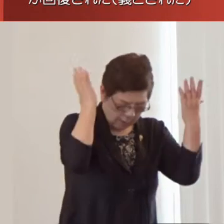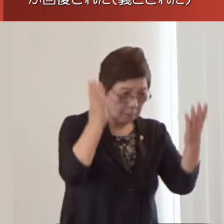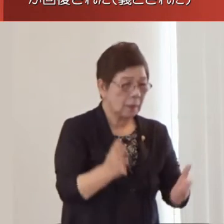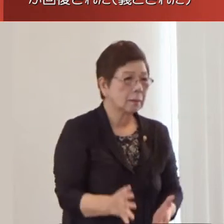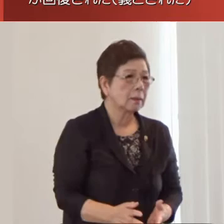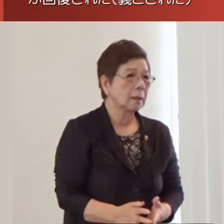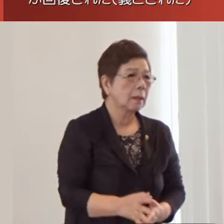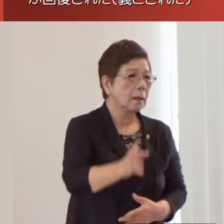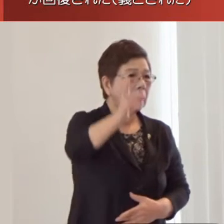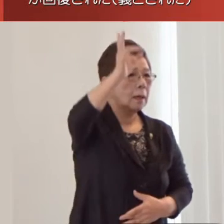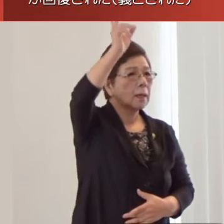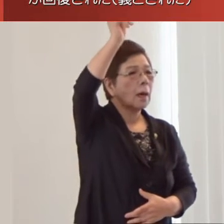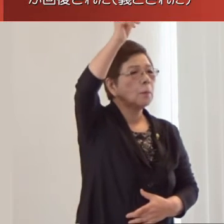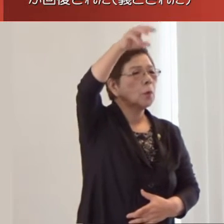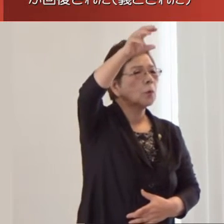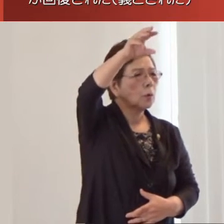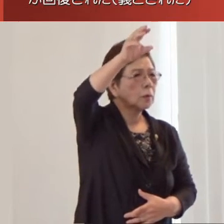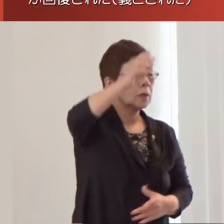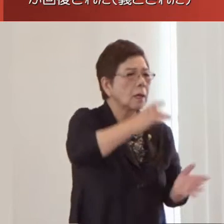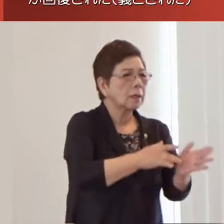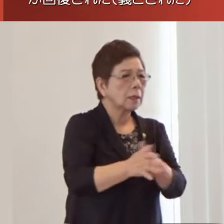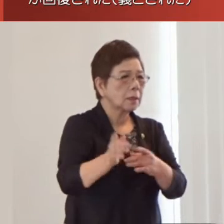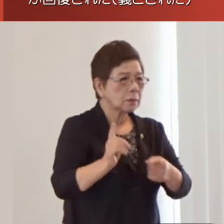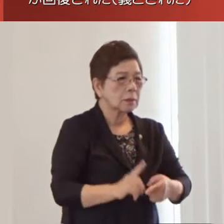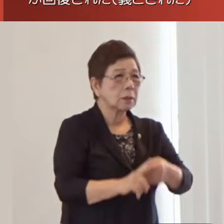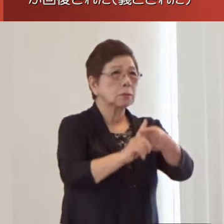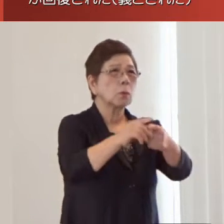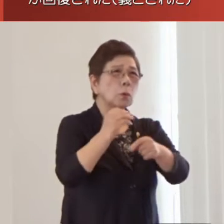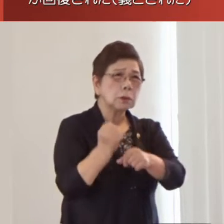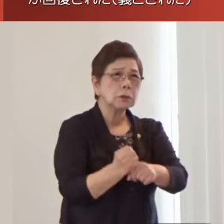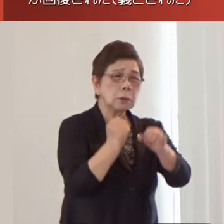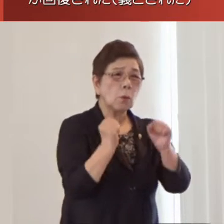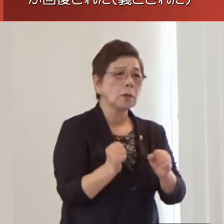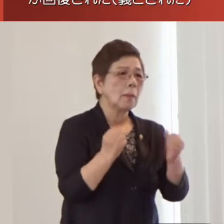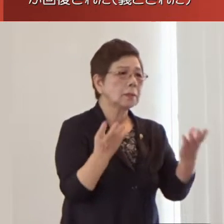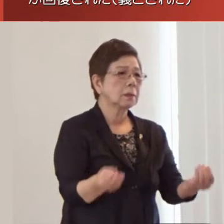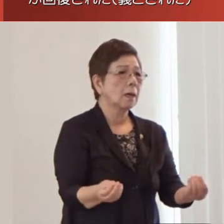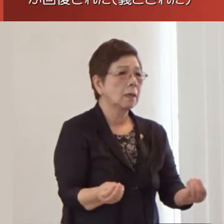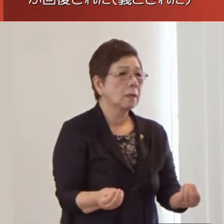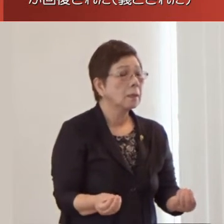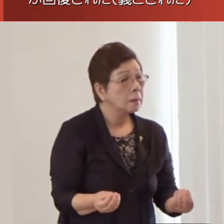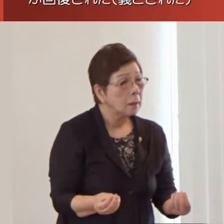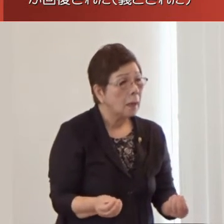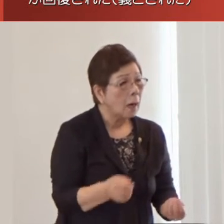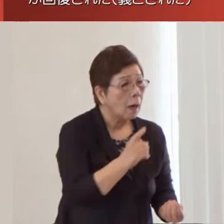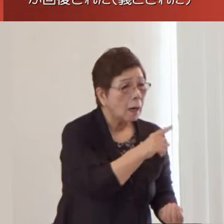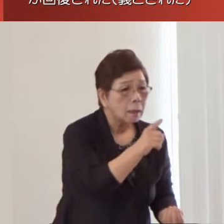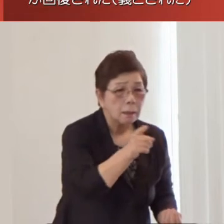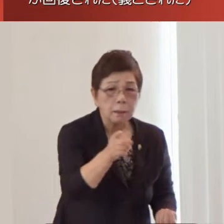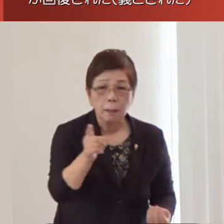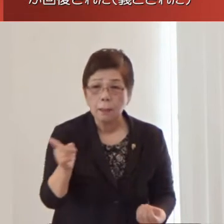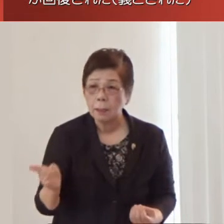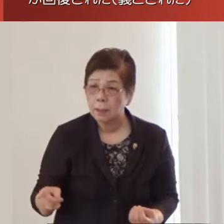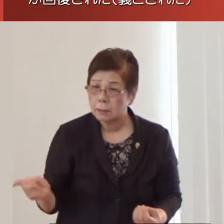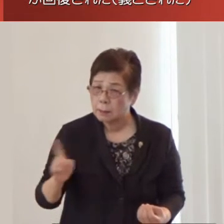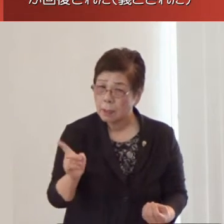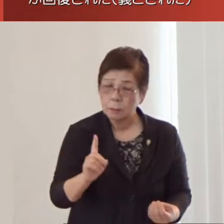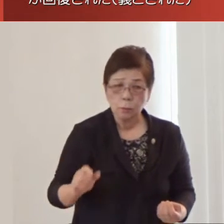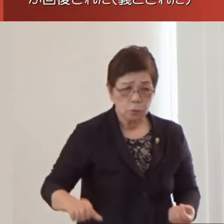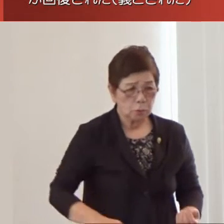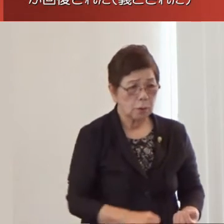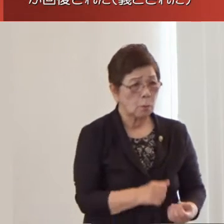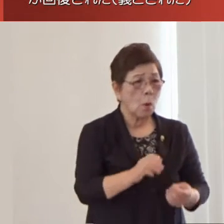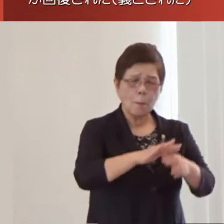ってもイエス・キリストを信じておりました、あなたには何の罪も見出せないよと神様おっしゃい